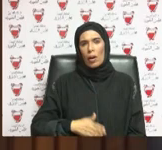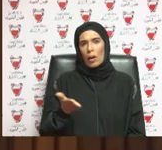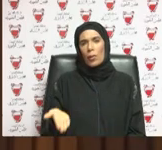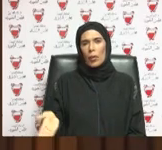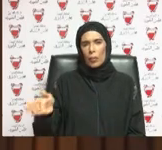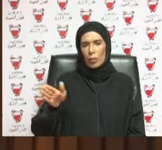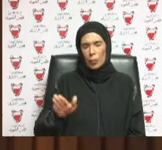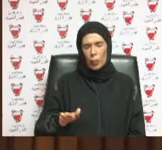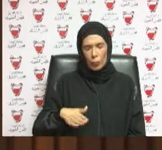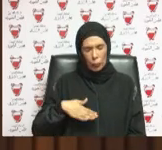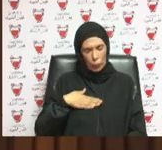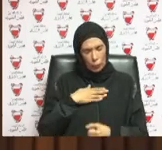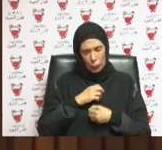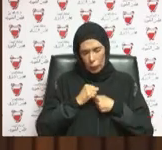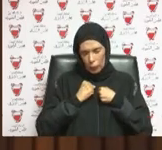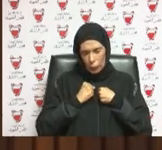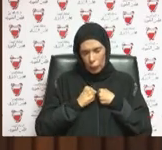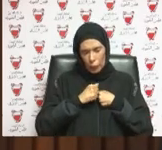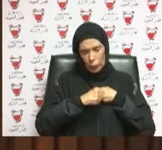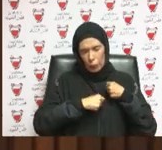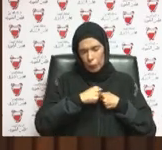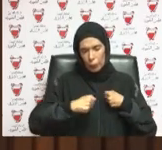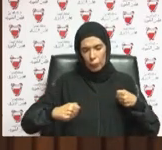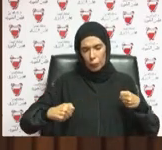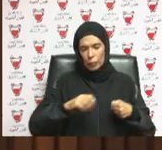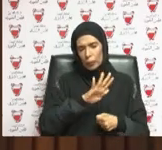ترك جرحا قائرا بنفوس البحرينيين جميعا،